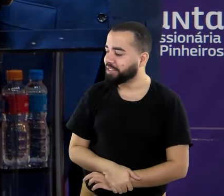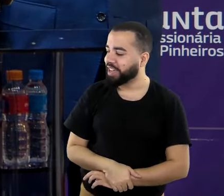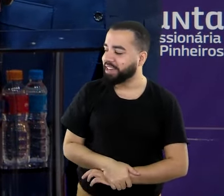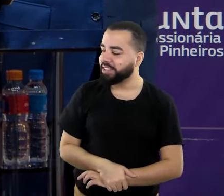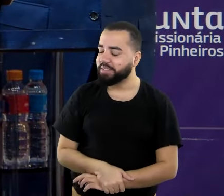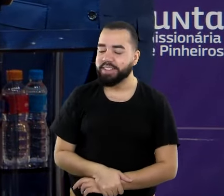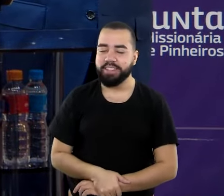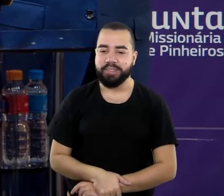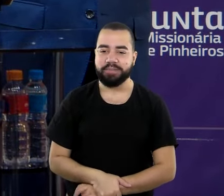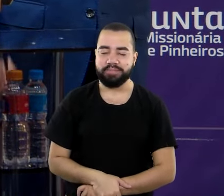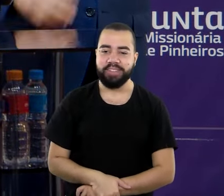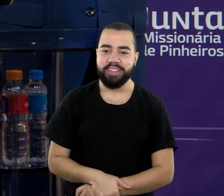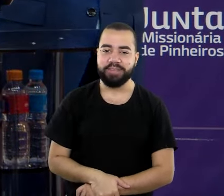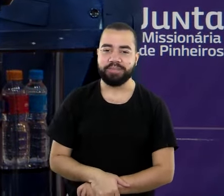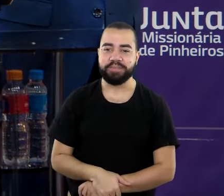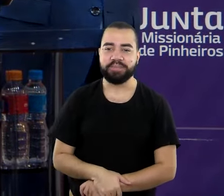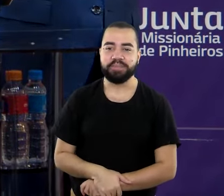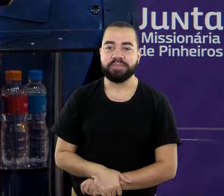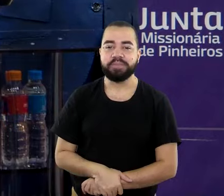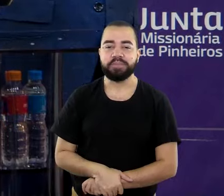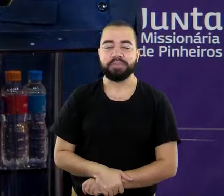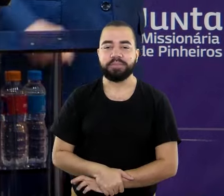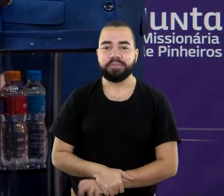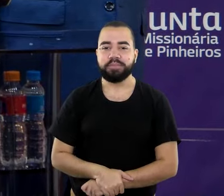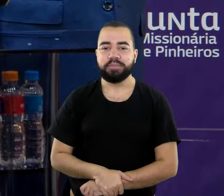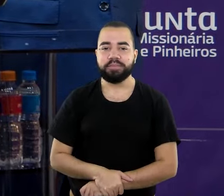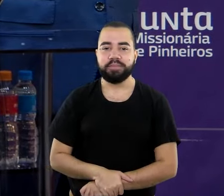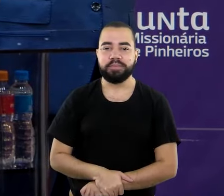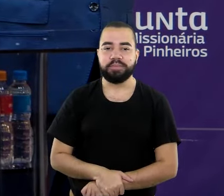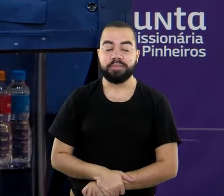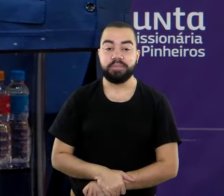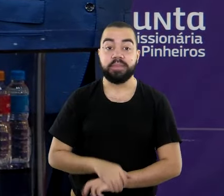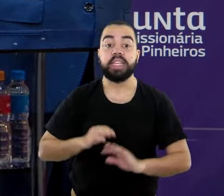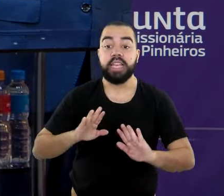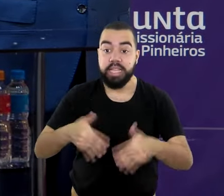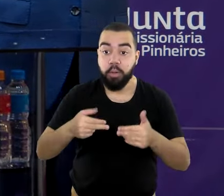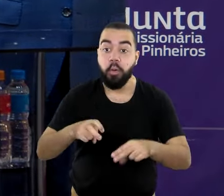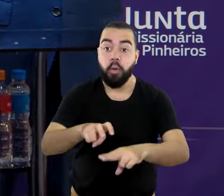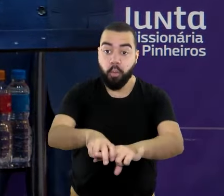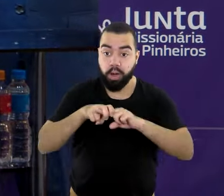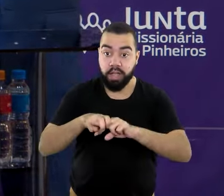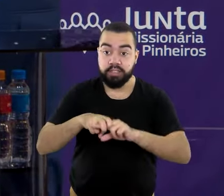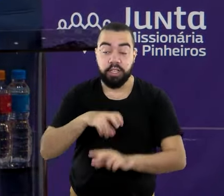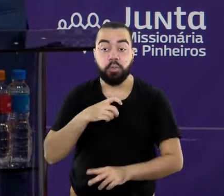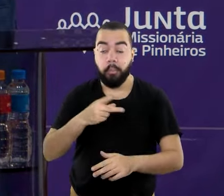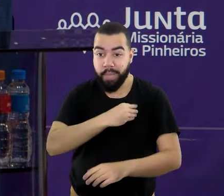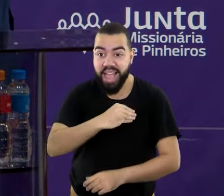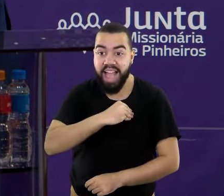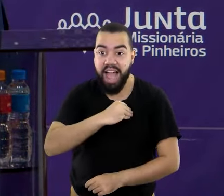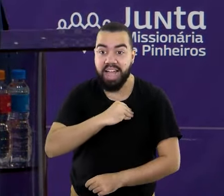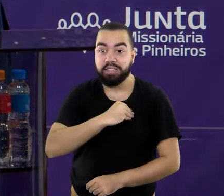nosso relacionamento com Deus. 죄로 말미암아 두려운 것입니다. E por causa do pecado veio o medo.